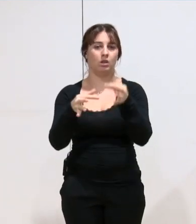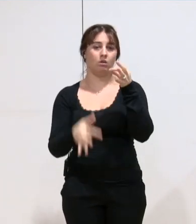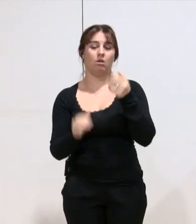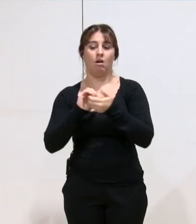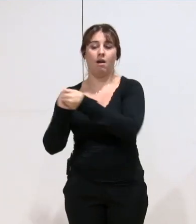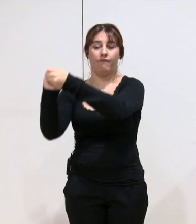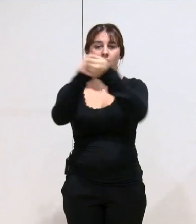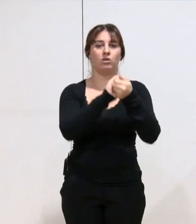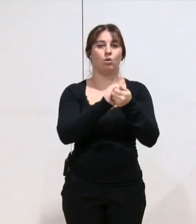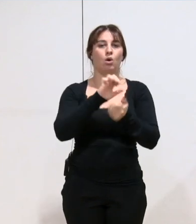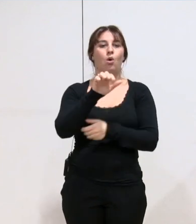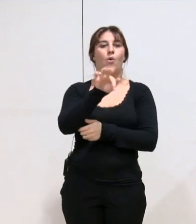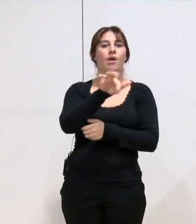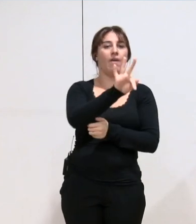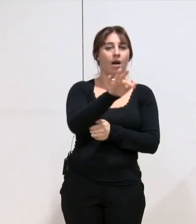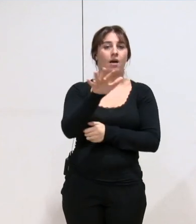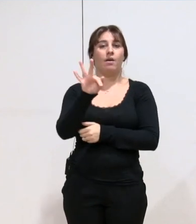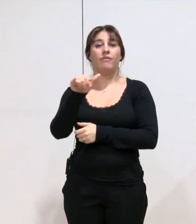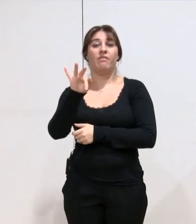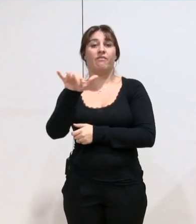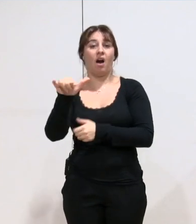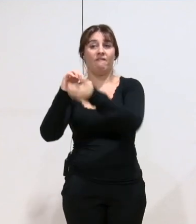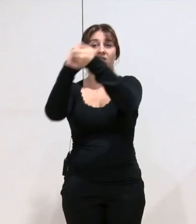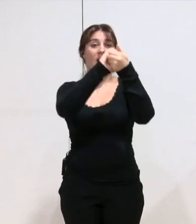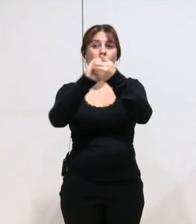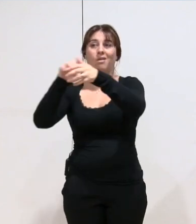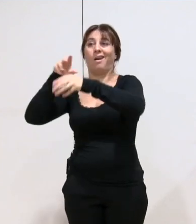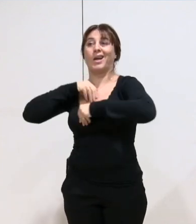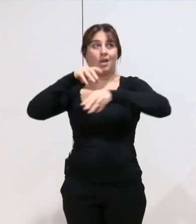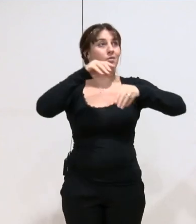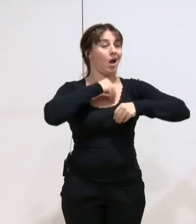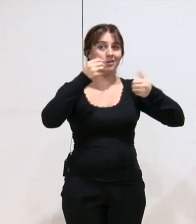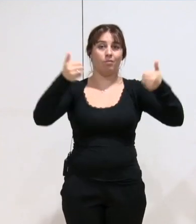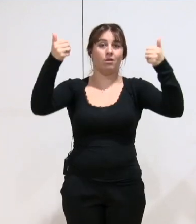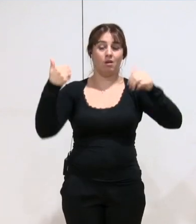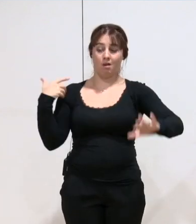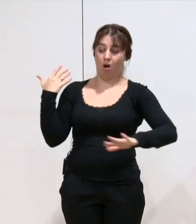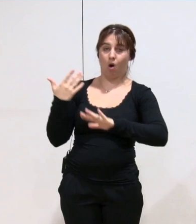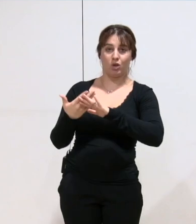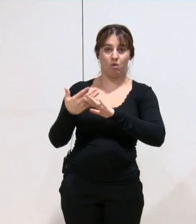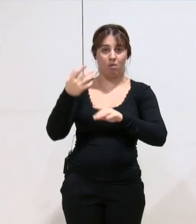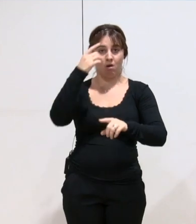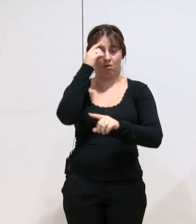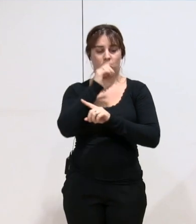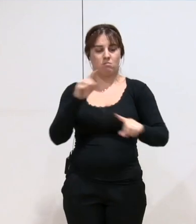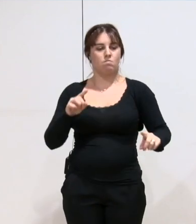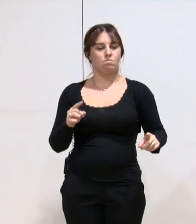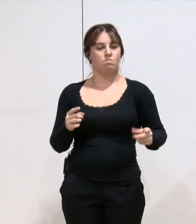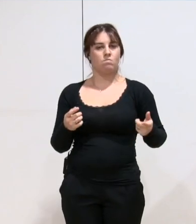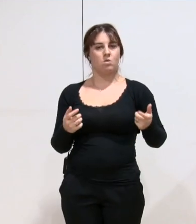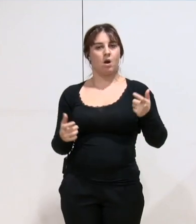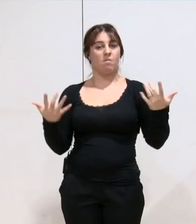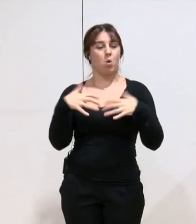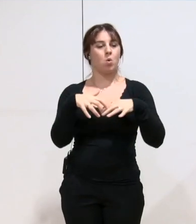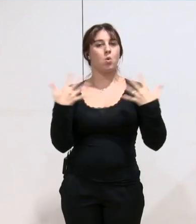fédérations, l'UEFA et la FIFA à accepter des choses qu'aujourd'hui ils ont l'air de ne pas voir d'un bon œil en termes de